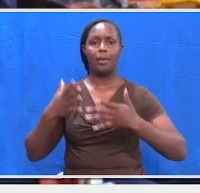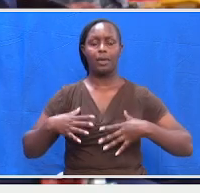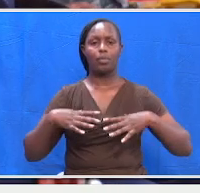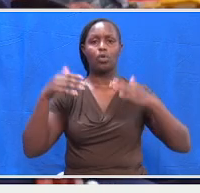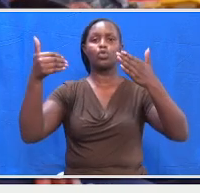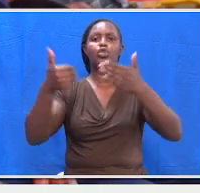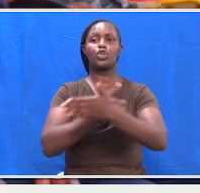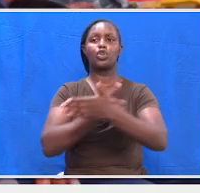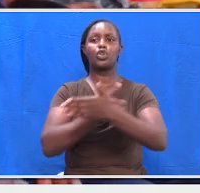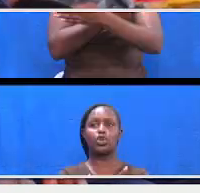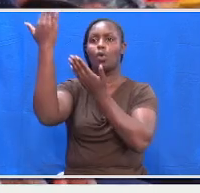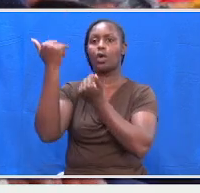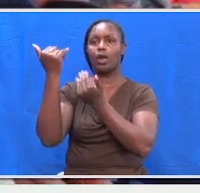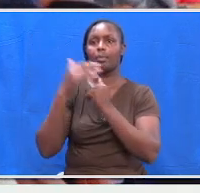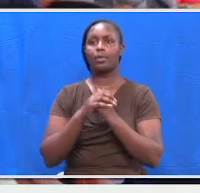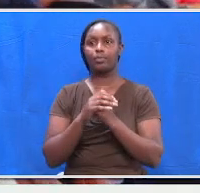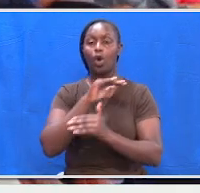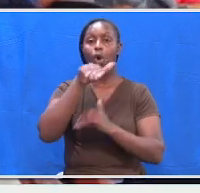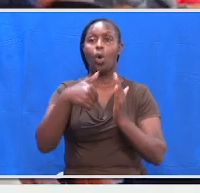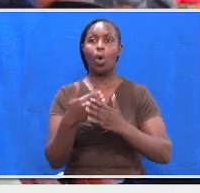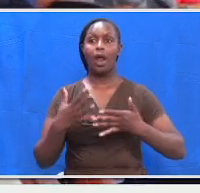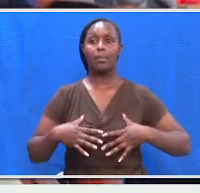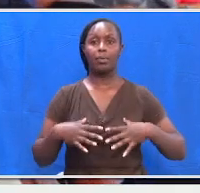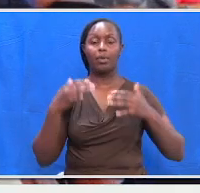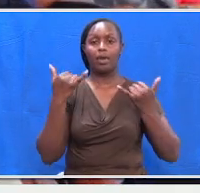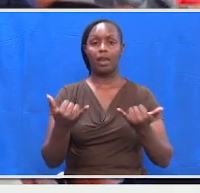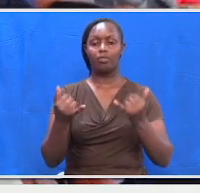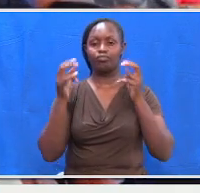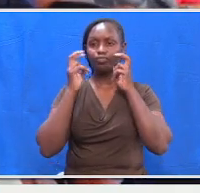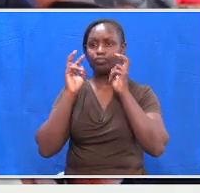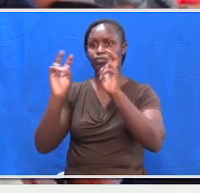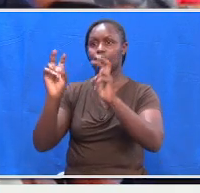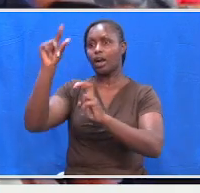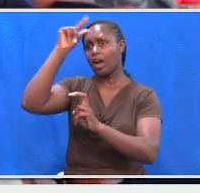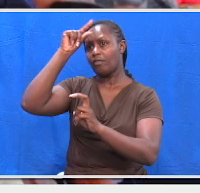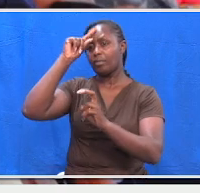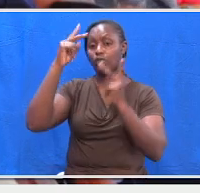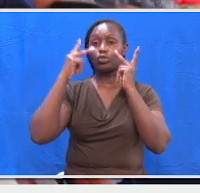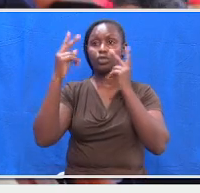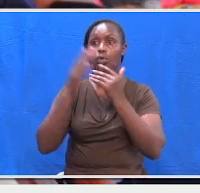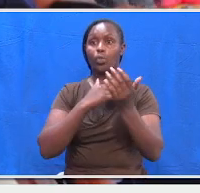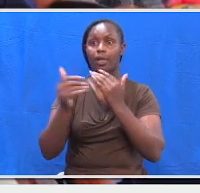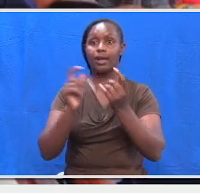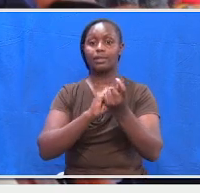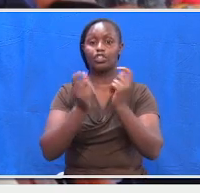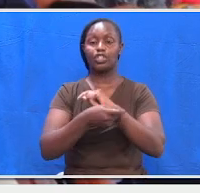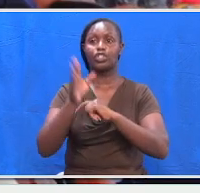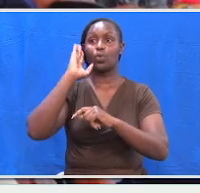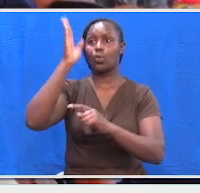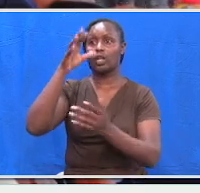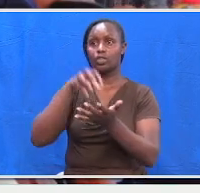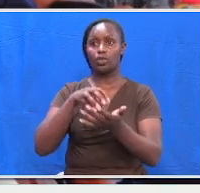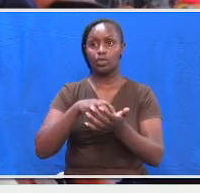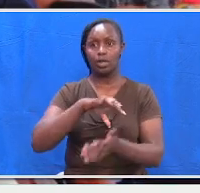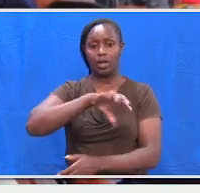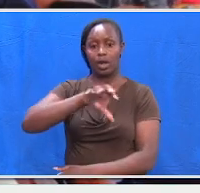kaunti. Macho yote sasa yameelekezwa kwa serikali kuona ikiwa itageuza ahadi hii kwa uhalisia katika kaunti